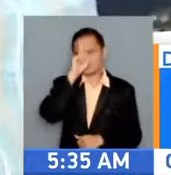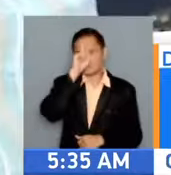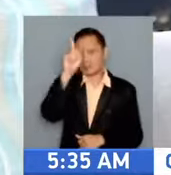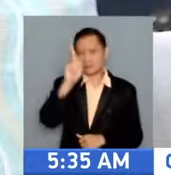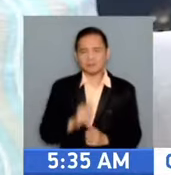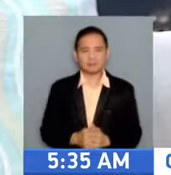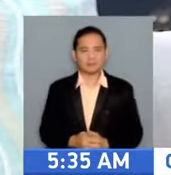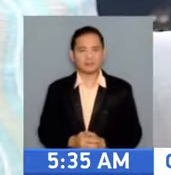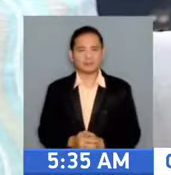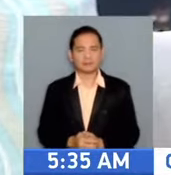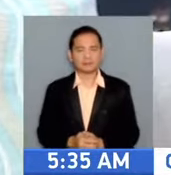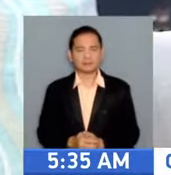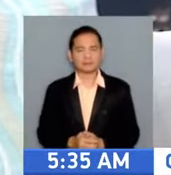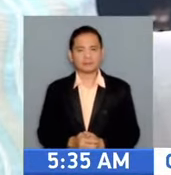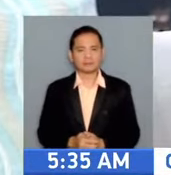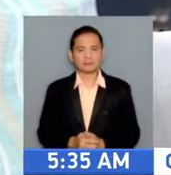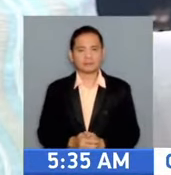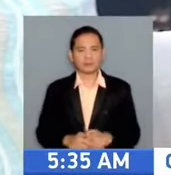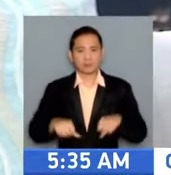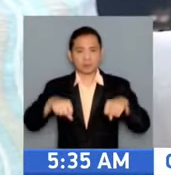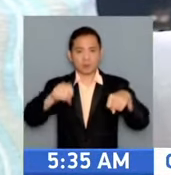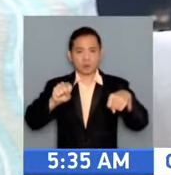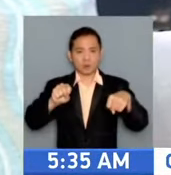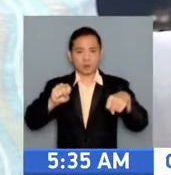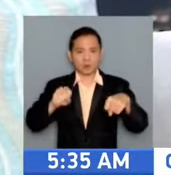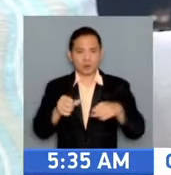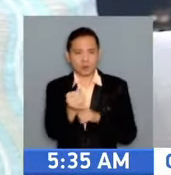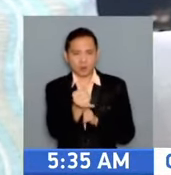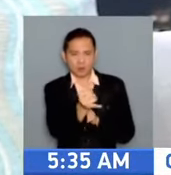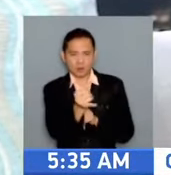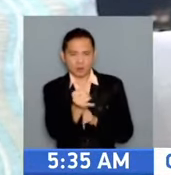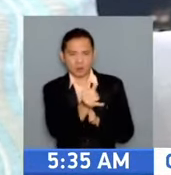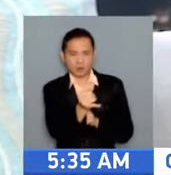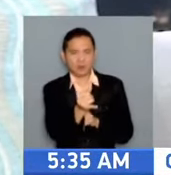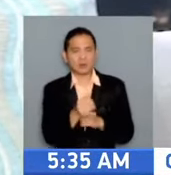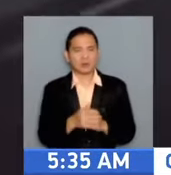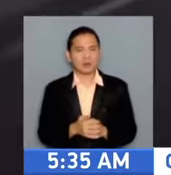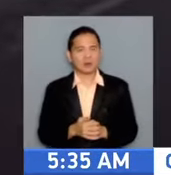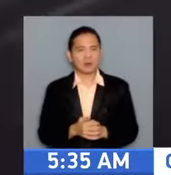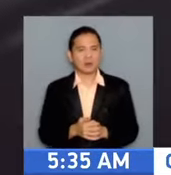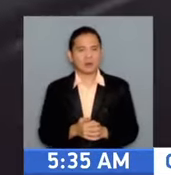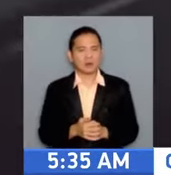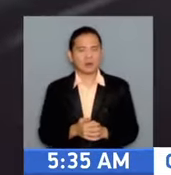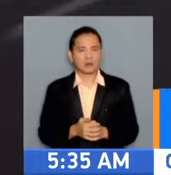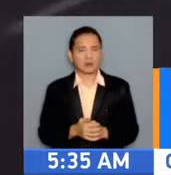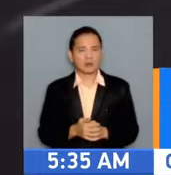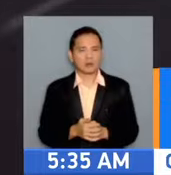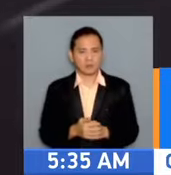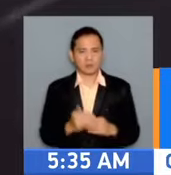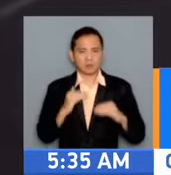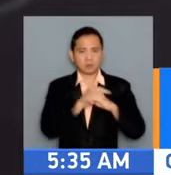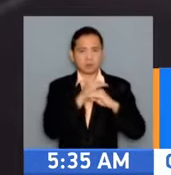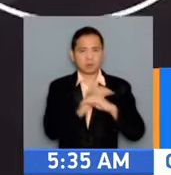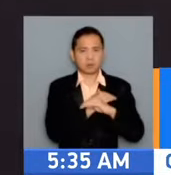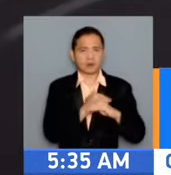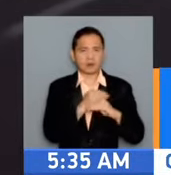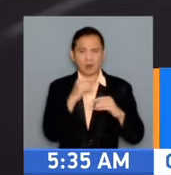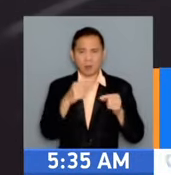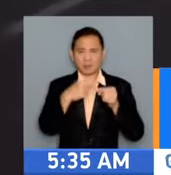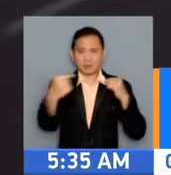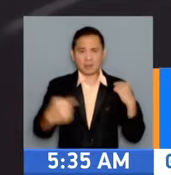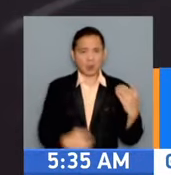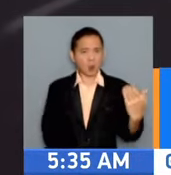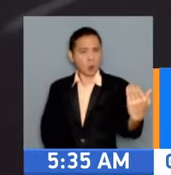namang motorsiklo na huli cam na nag-counterflow sa Skyway. Sa dashcam video ibinigay sa Mobility Network